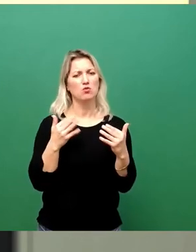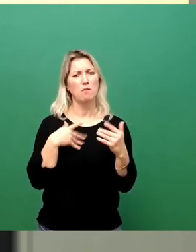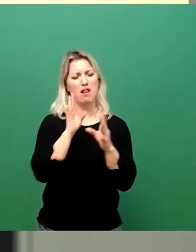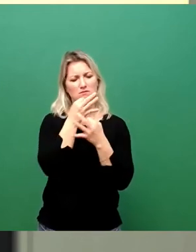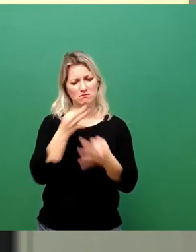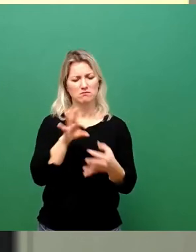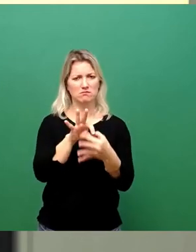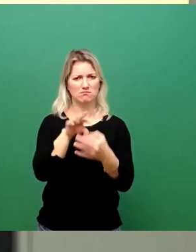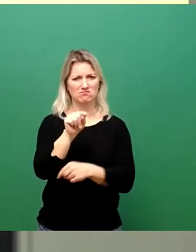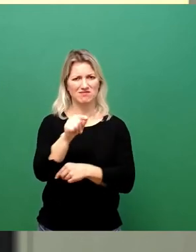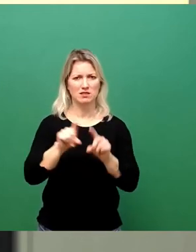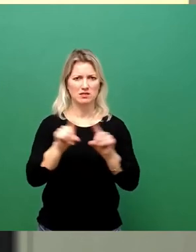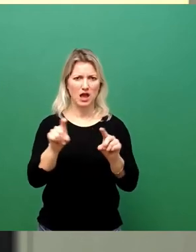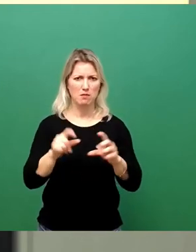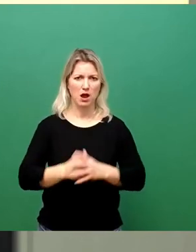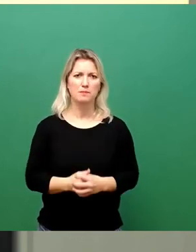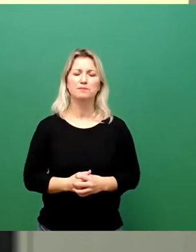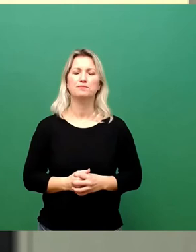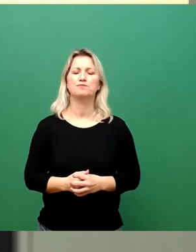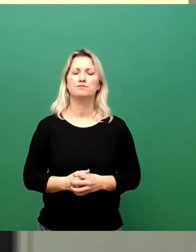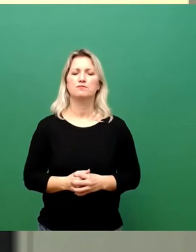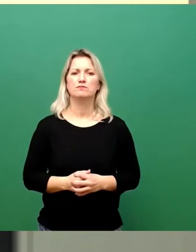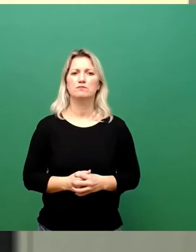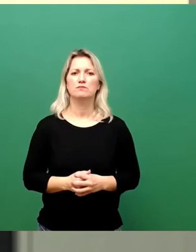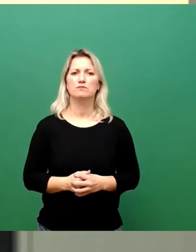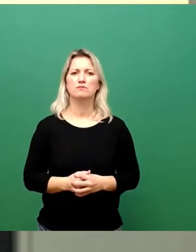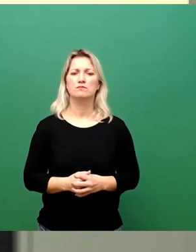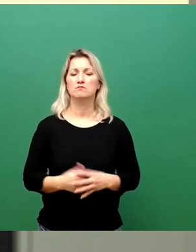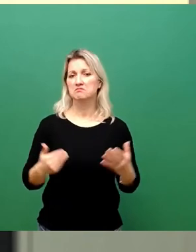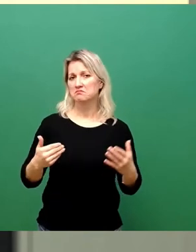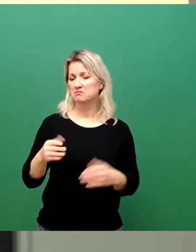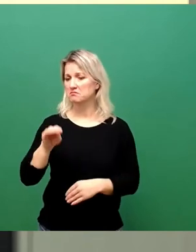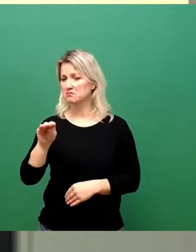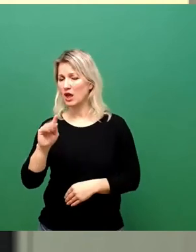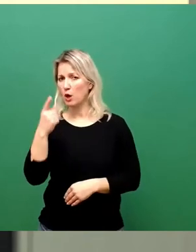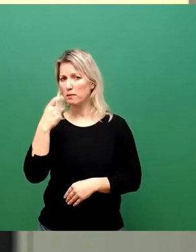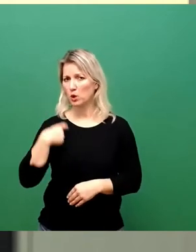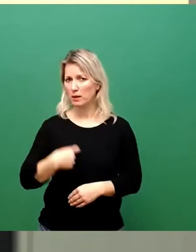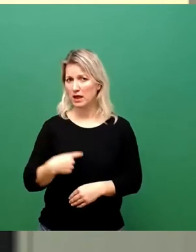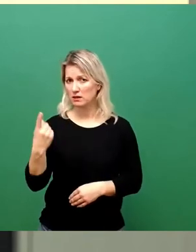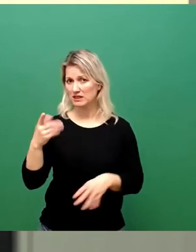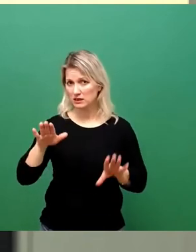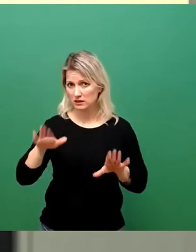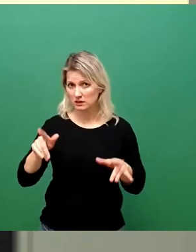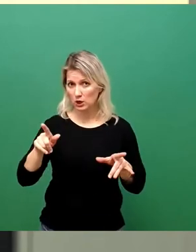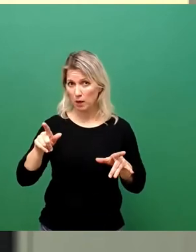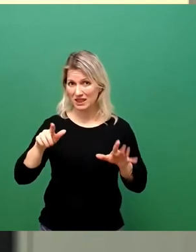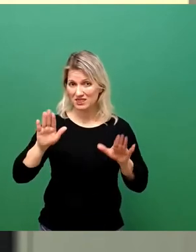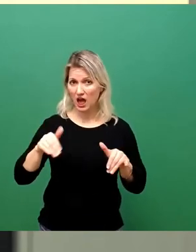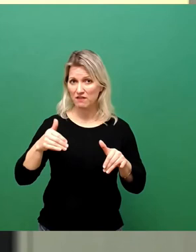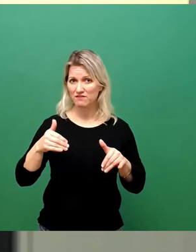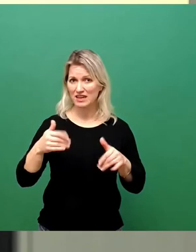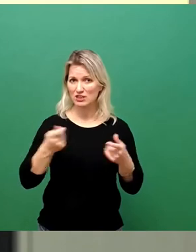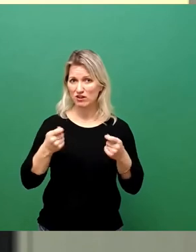eingehen. Wir beantragen, vielleicht Herr Oberbürgermeister, wenn Sie gestatten, darf ich das mit dem Geschäftsordnungsantrag gleich